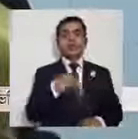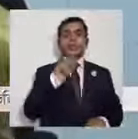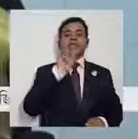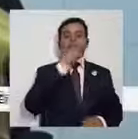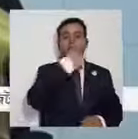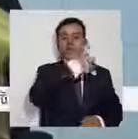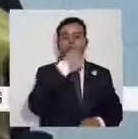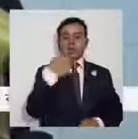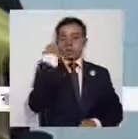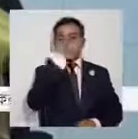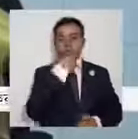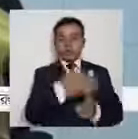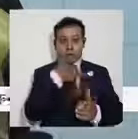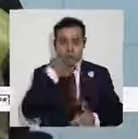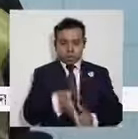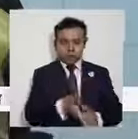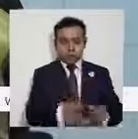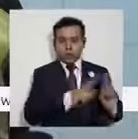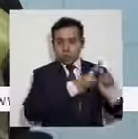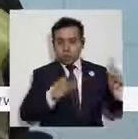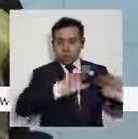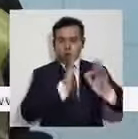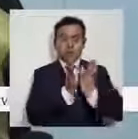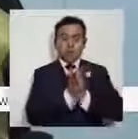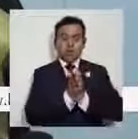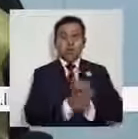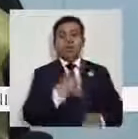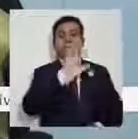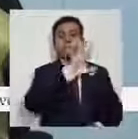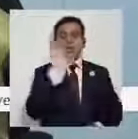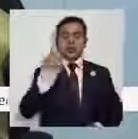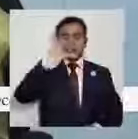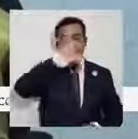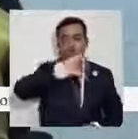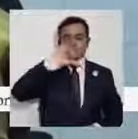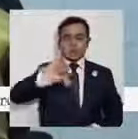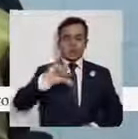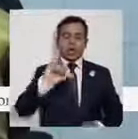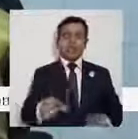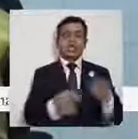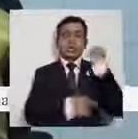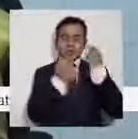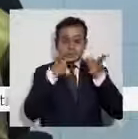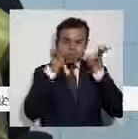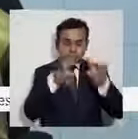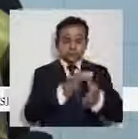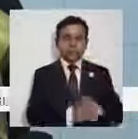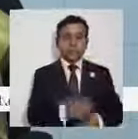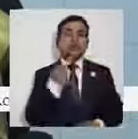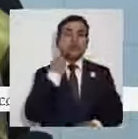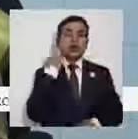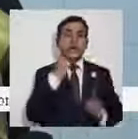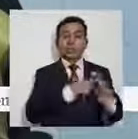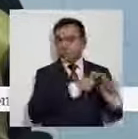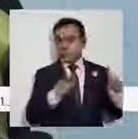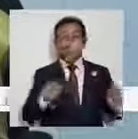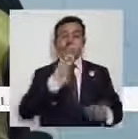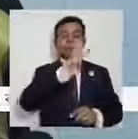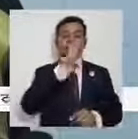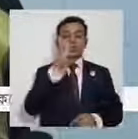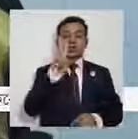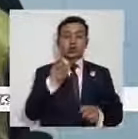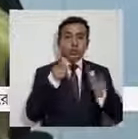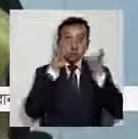599 জন। আইসোলেশন থেকে মুক্ত হয়েছেন 24 ঘন্টায় 32 জন এবং এ পর্যন্ত 512 জন আইসোলেশন মুক্ত হয়ে